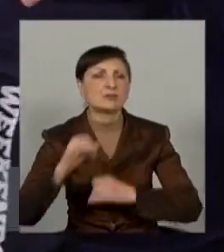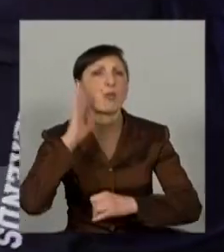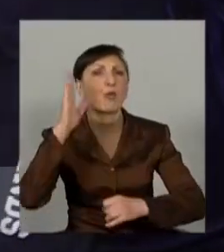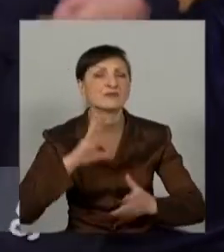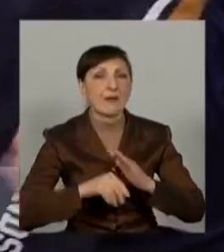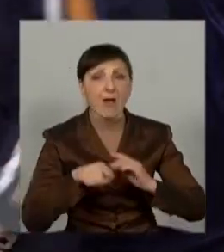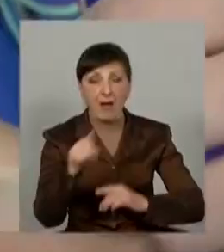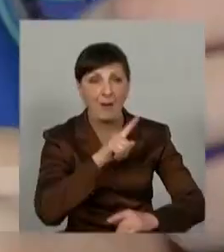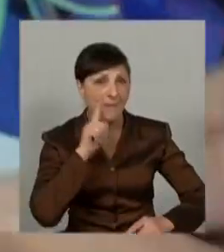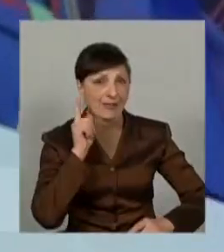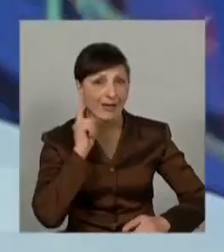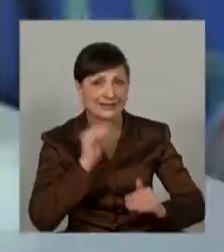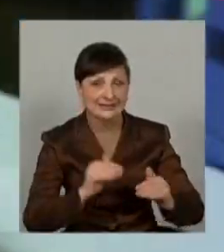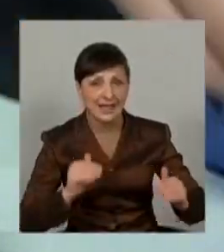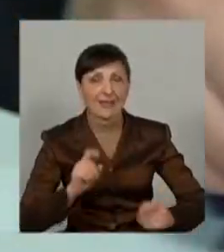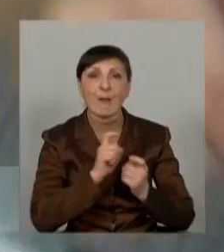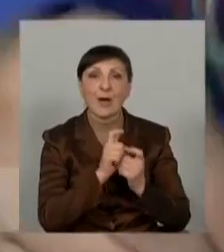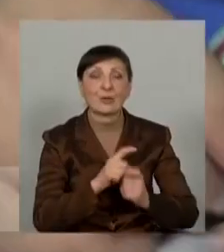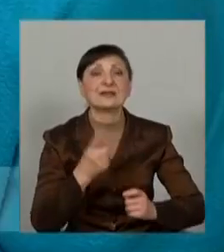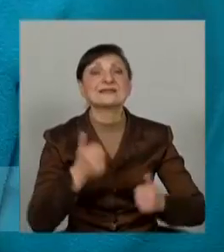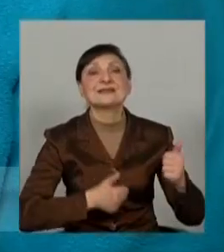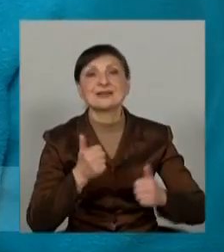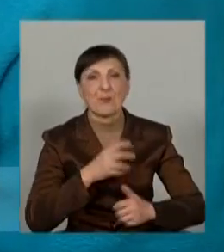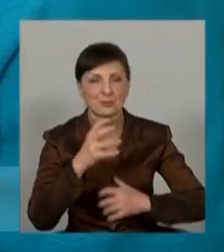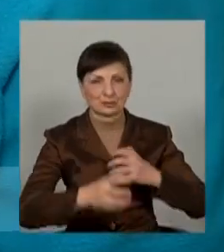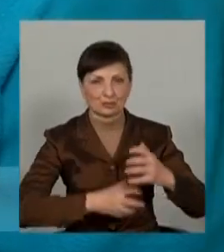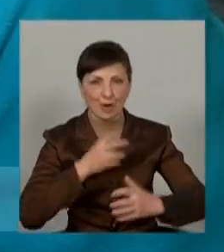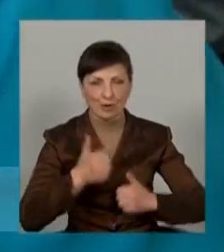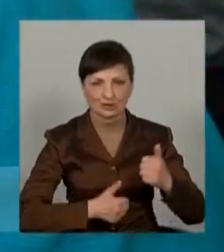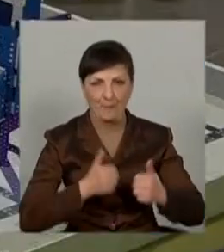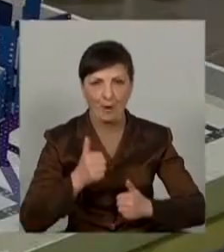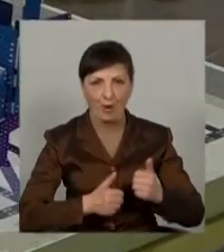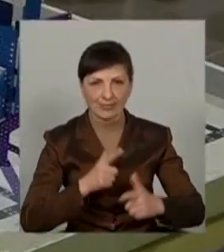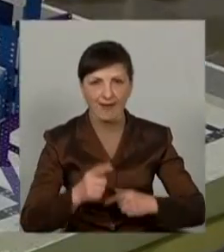сферы, эти юные разработчики боролись за первенство в международном чемпионате.